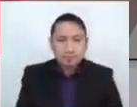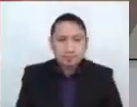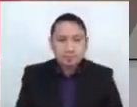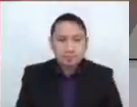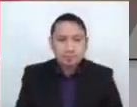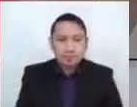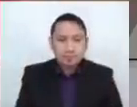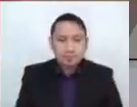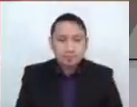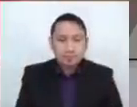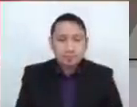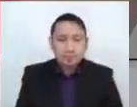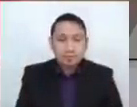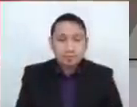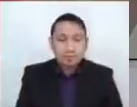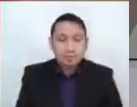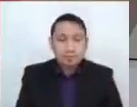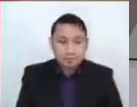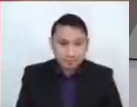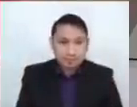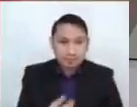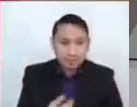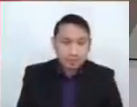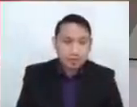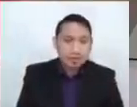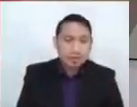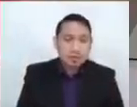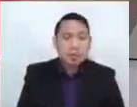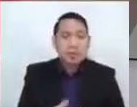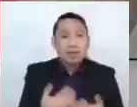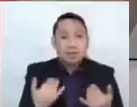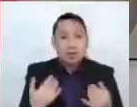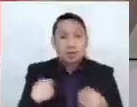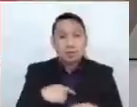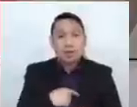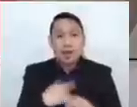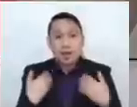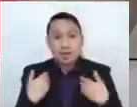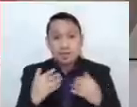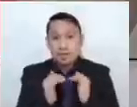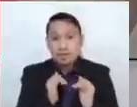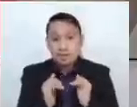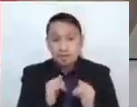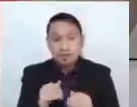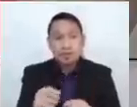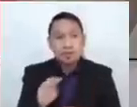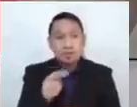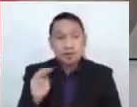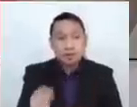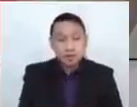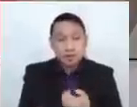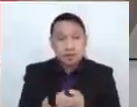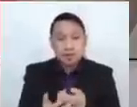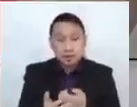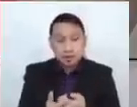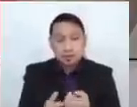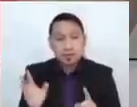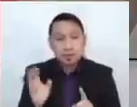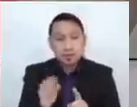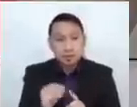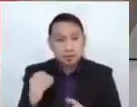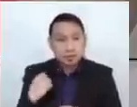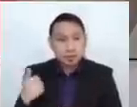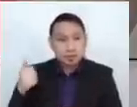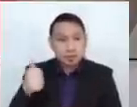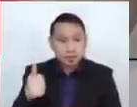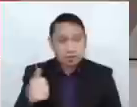Kaugnay ng pagpanaw ni dating Pangulong Fidel Ramos, makakapanayam natin ngayon si Manila Economic and Cultural Office Chairman Silvestre Bello